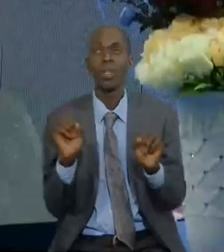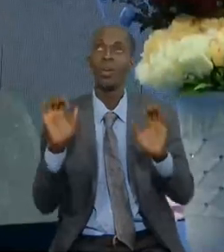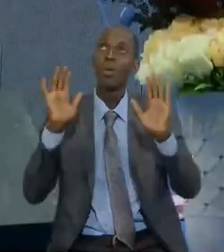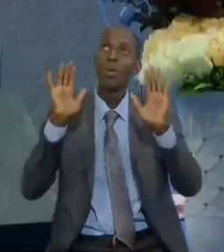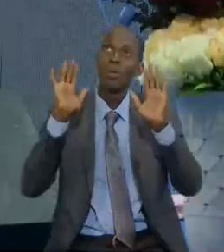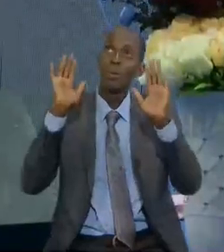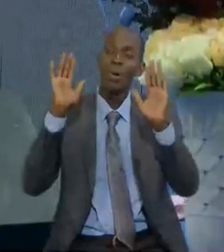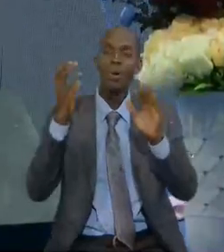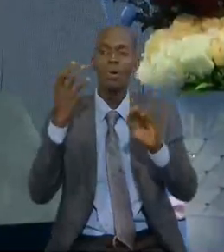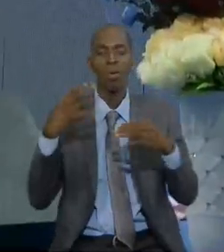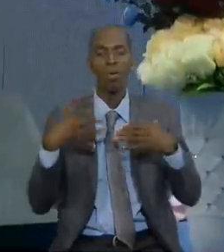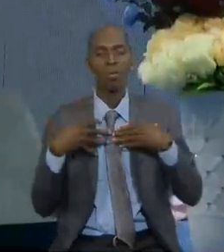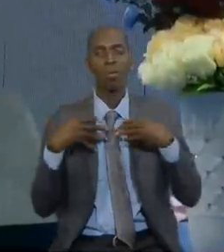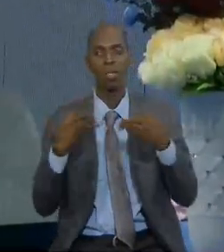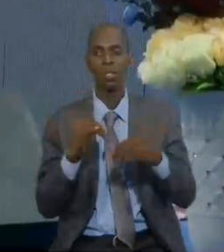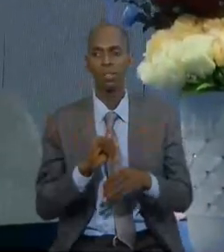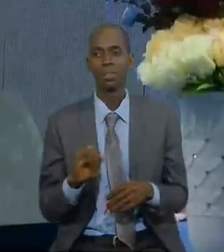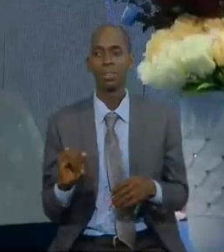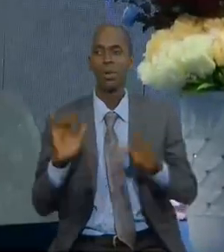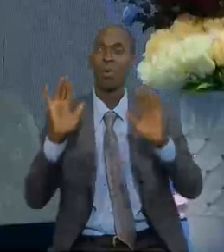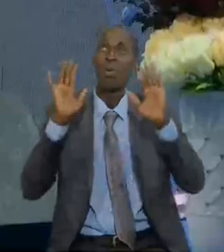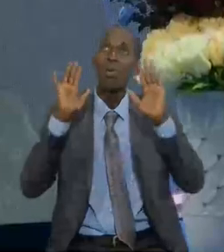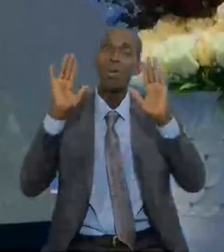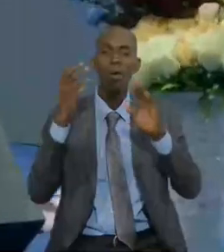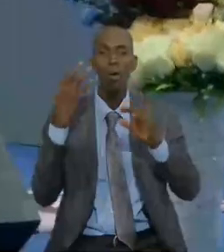et produit de salut